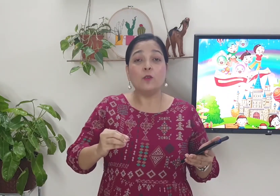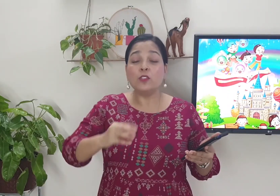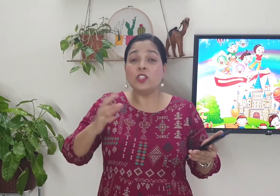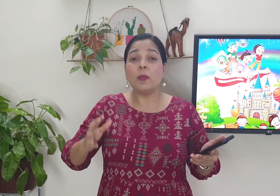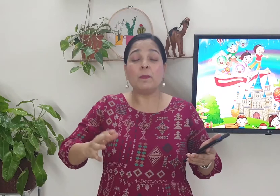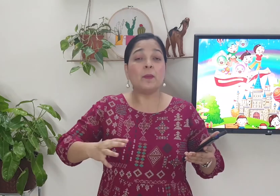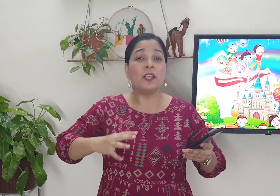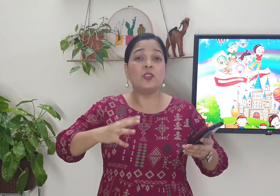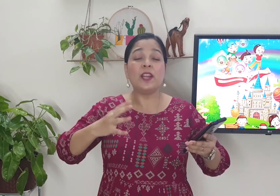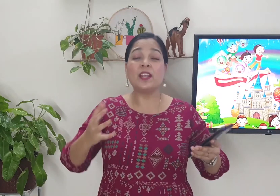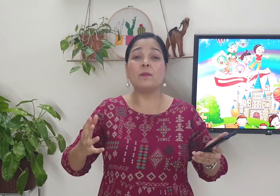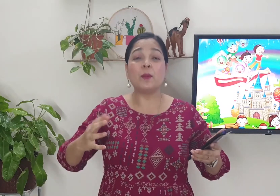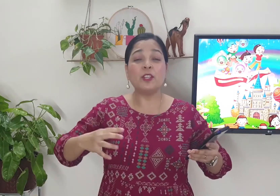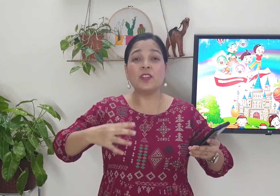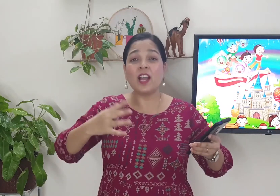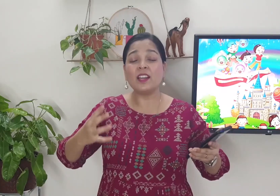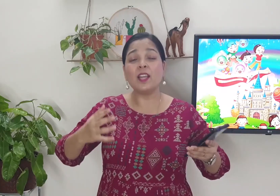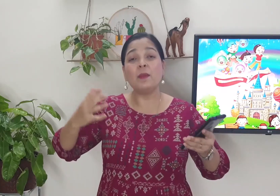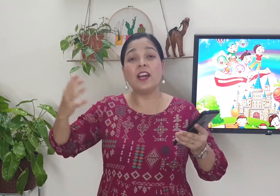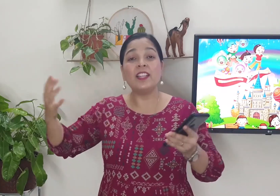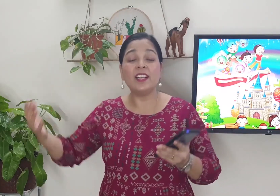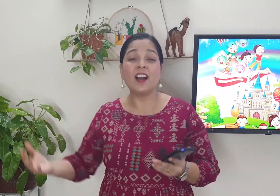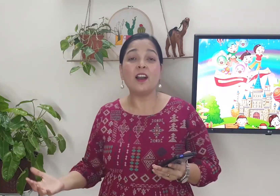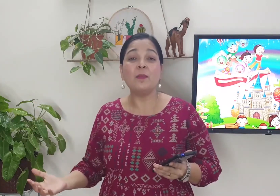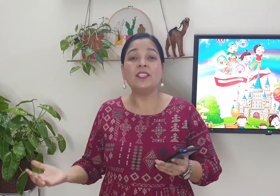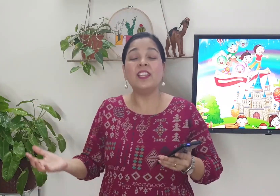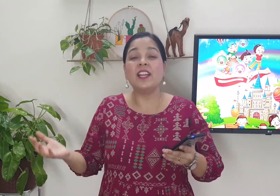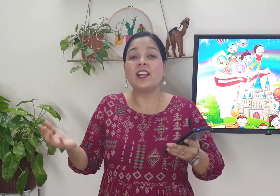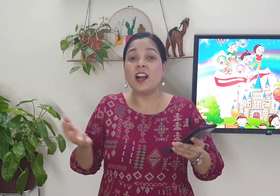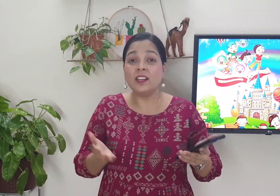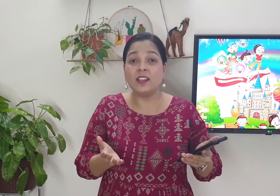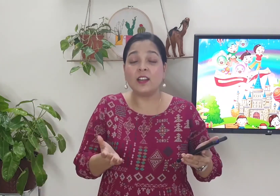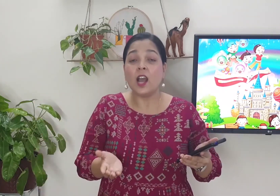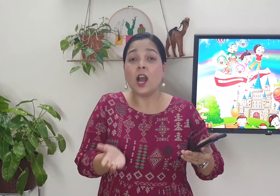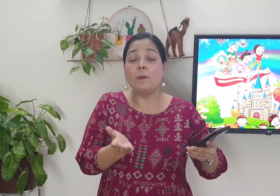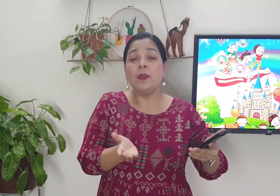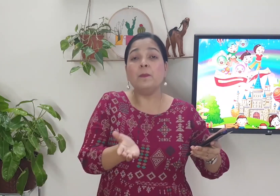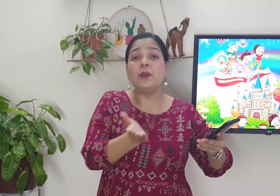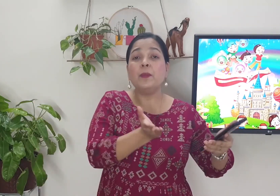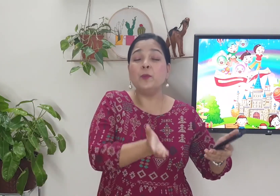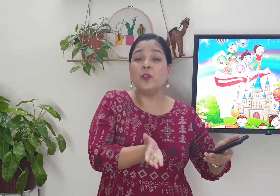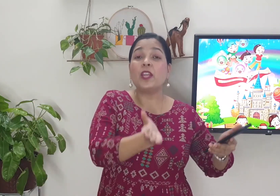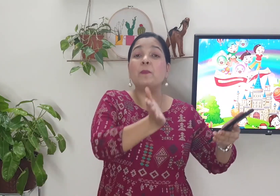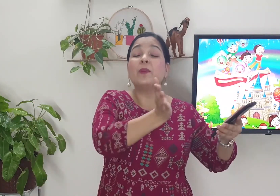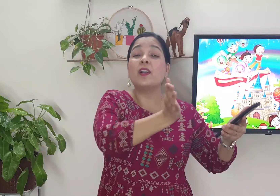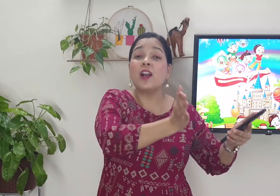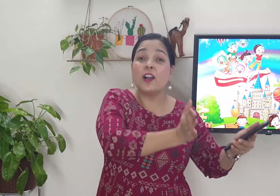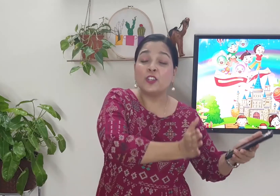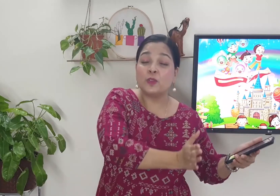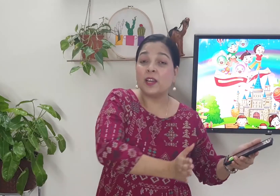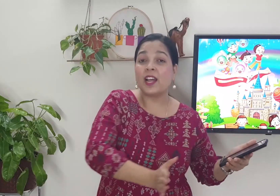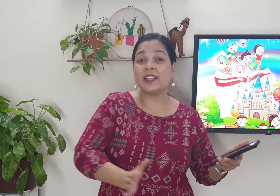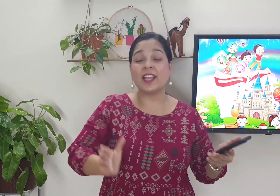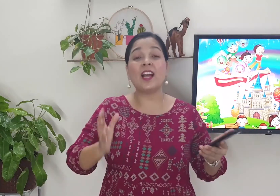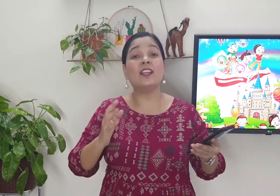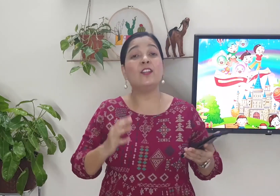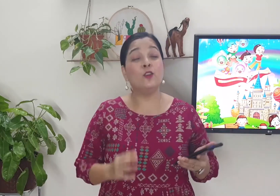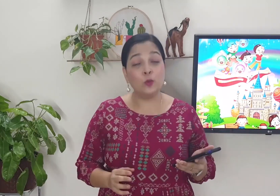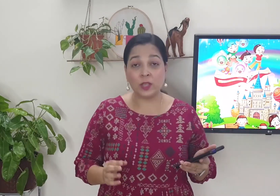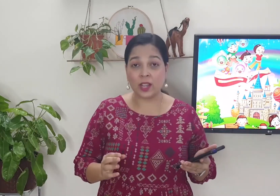देव आपल्याला अंधारातून आपल्या प्रिय पुत्राच्या प्रकाशात